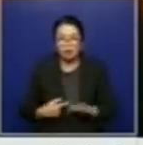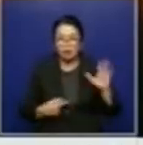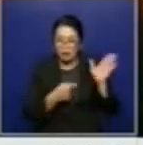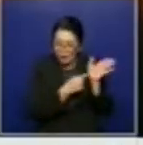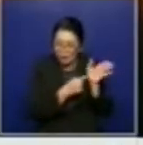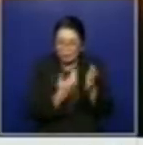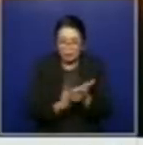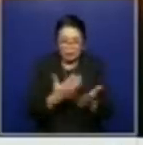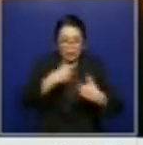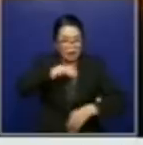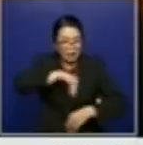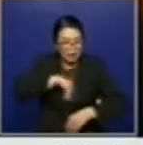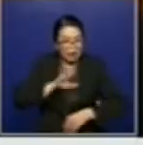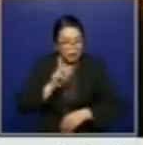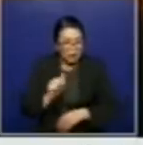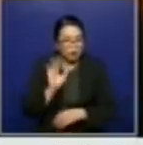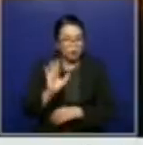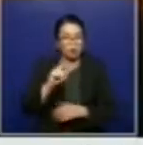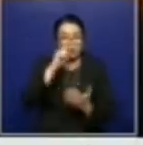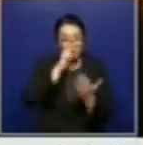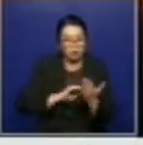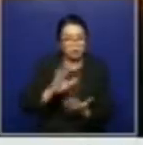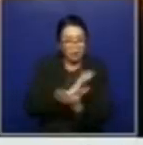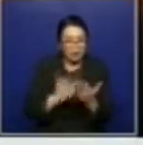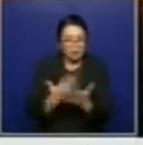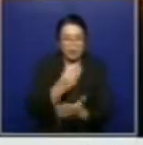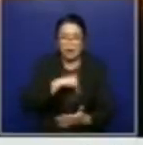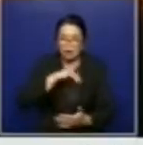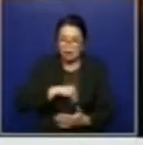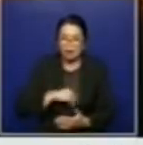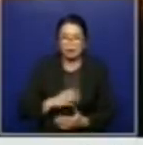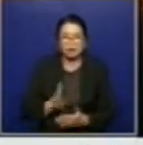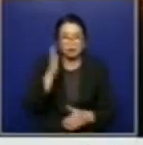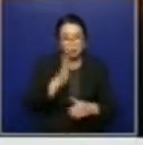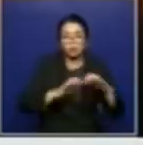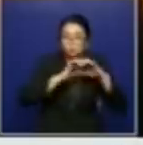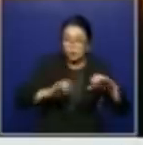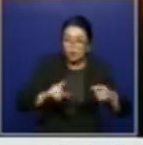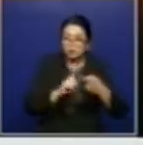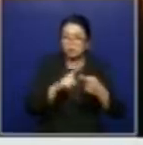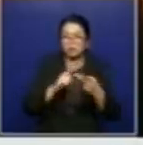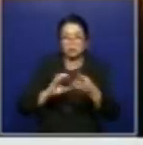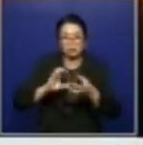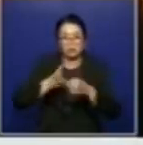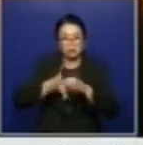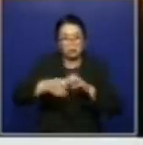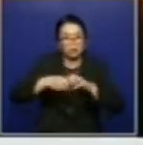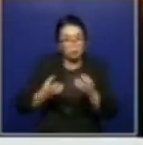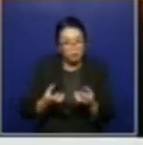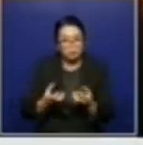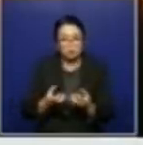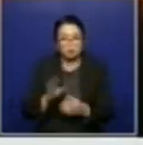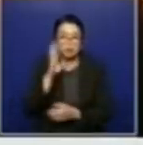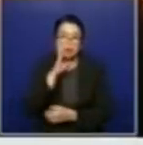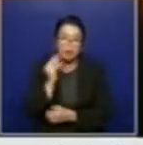ได้หลักของคนทั้งประเทศนะฮะท่านไปดูแผ่นต่อไปครับทุเรียนล่ะมังคุดล่ะลำไยล่ะ